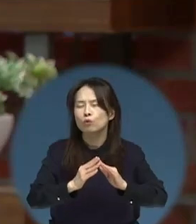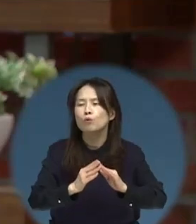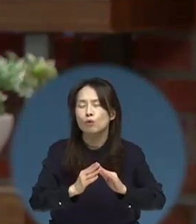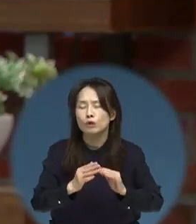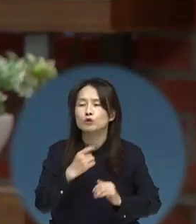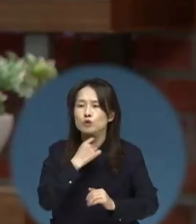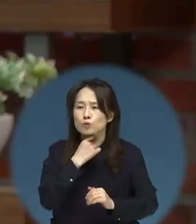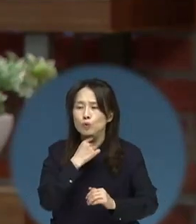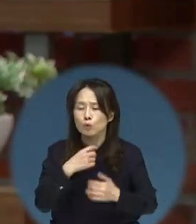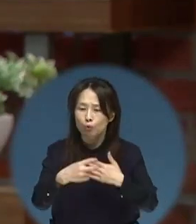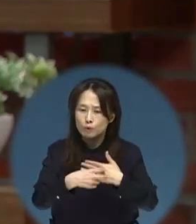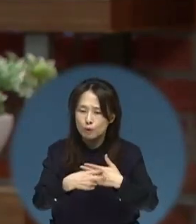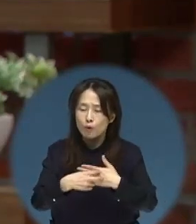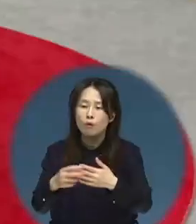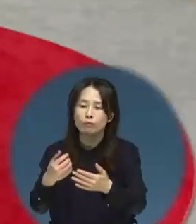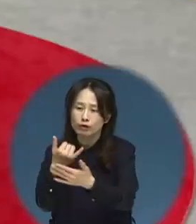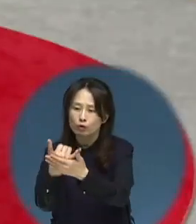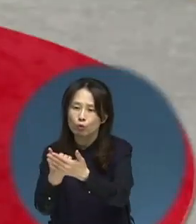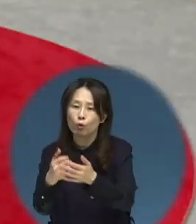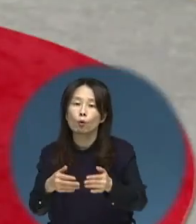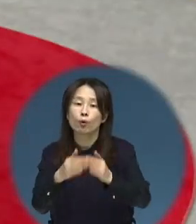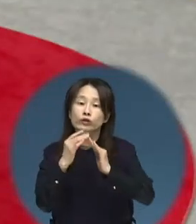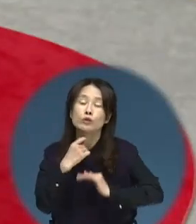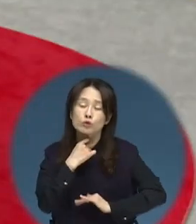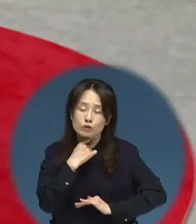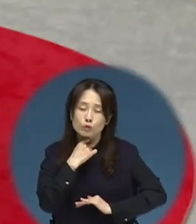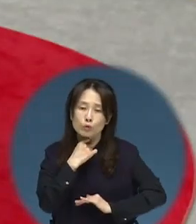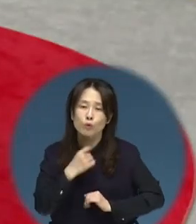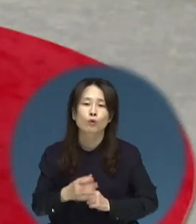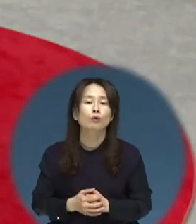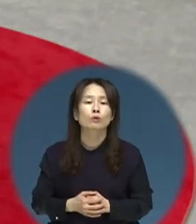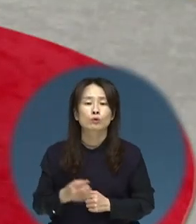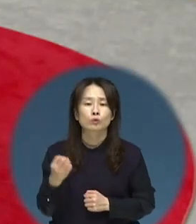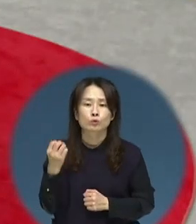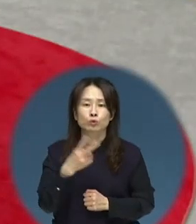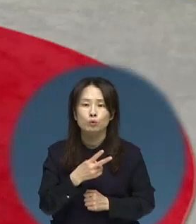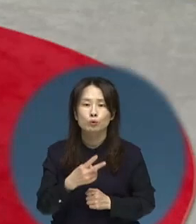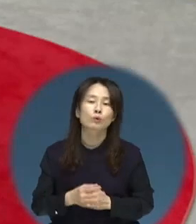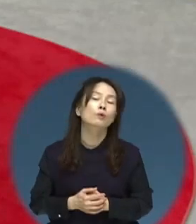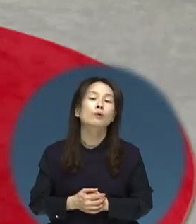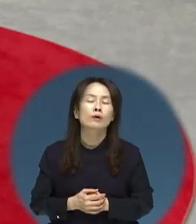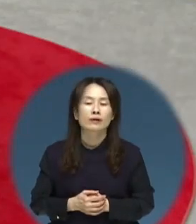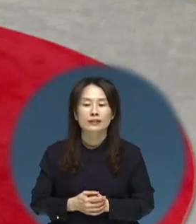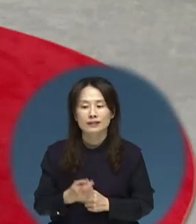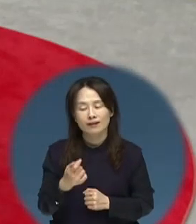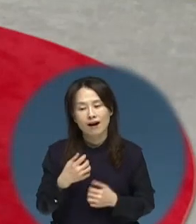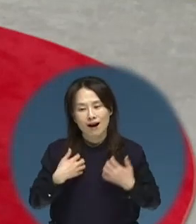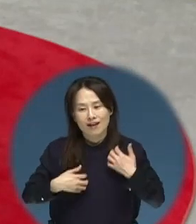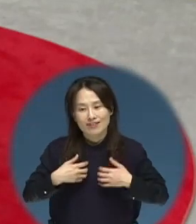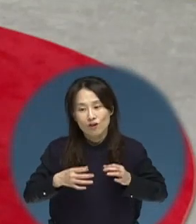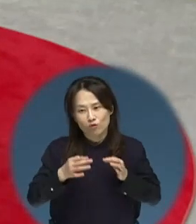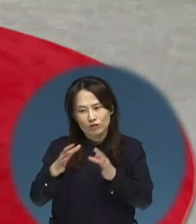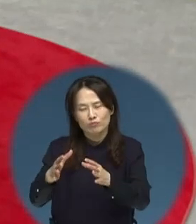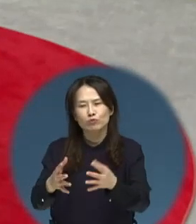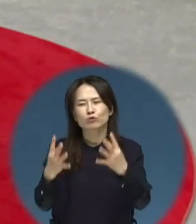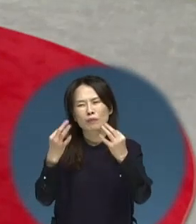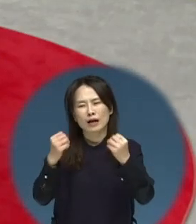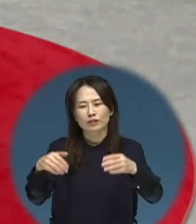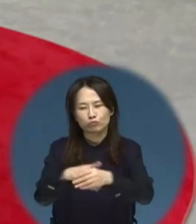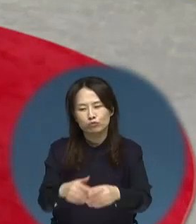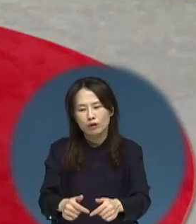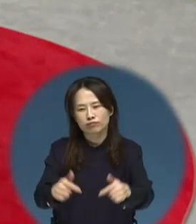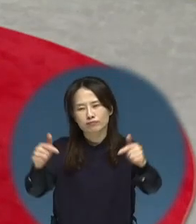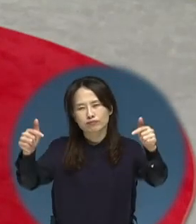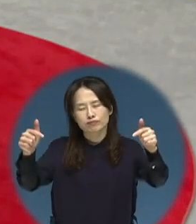싶고 병원도 하고 싶고 그래서 그리고 또 하나는 좀 넓게 보면은 이런 소액기부 문화 확산 즐거운 기부가 이제 많이